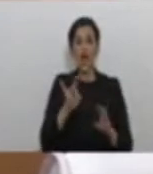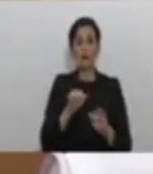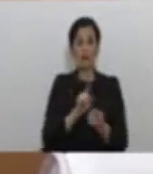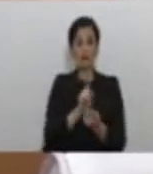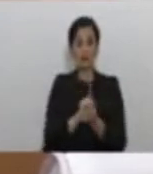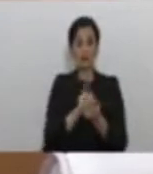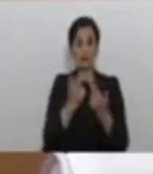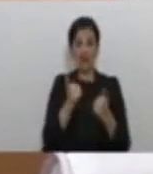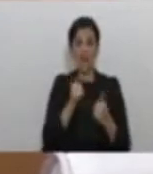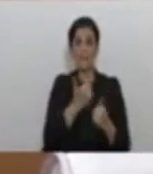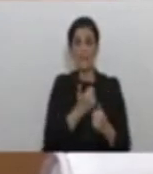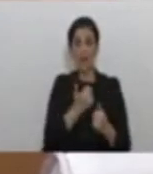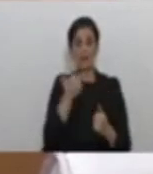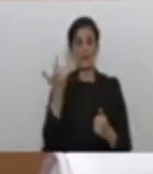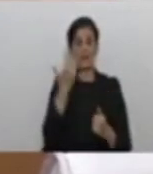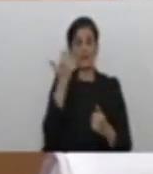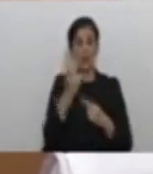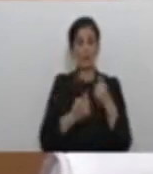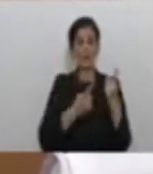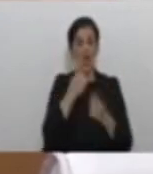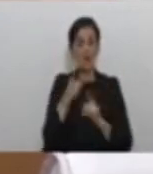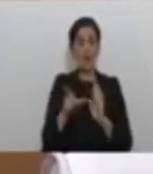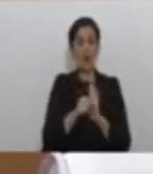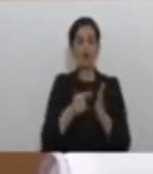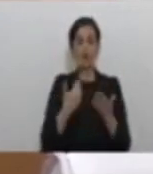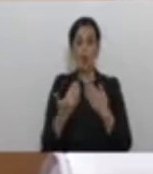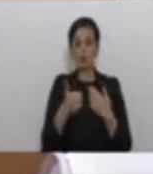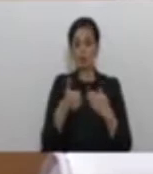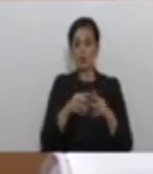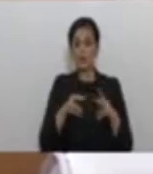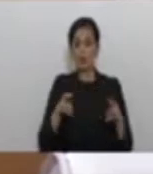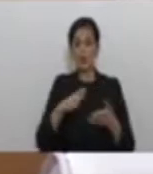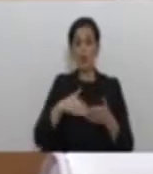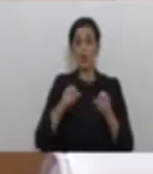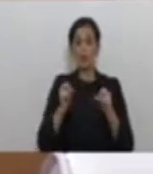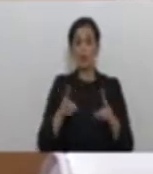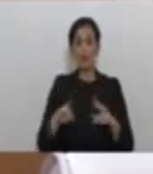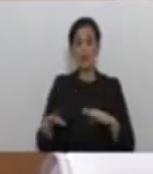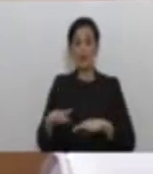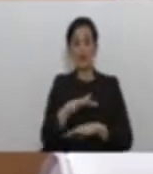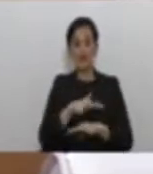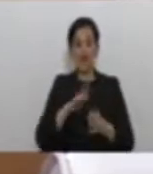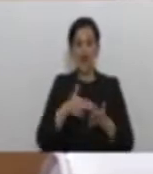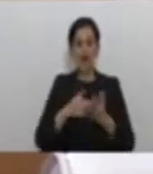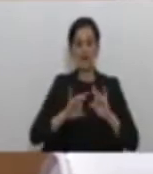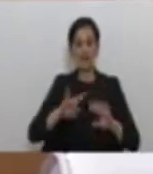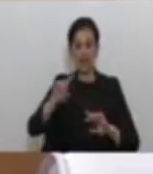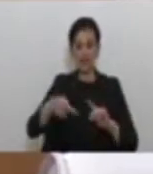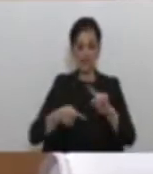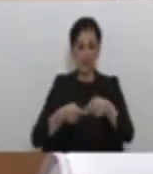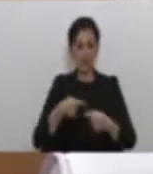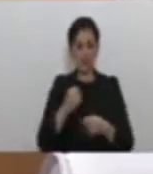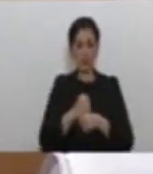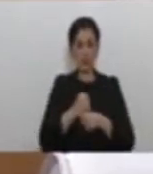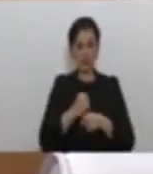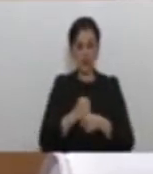და სადაც მან დემოკრატიულ რეფორმებთან ერთად მოუწოდა პრემიერს, რომ უსაფრთხოების სექტორზე ანგარიშვალდებულება განეხორციელებინა